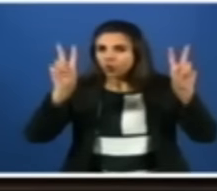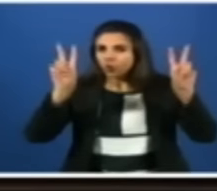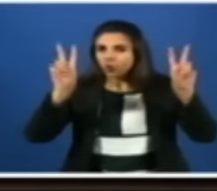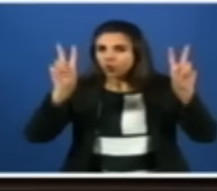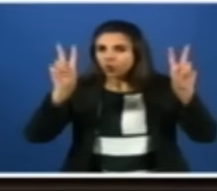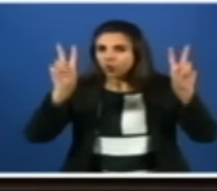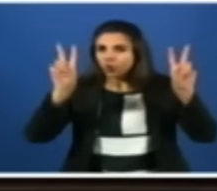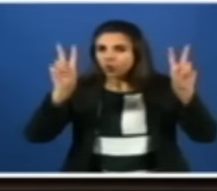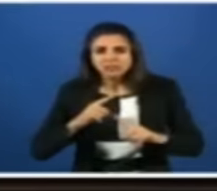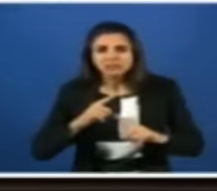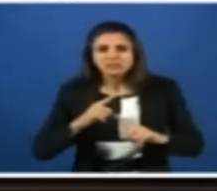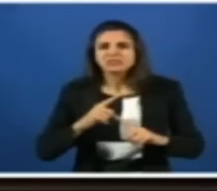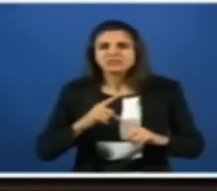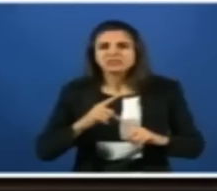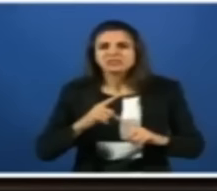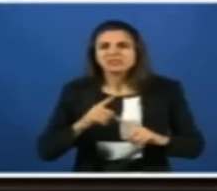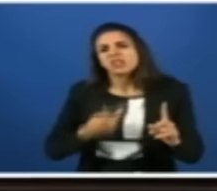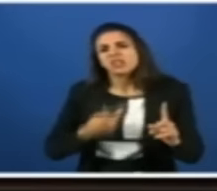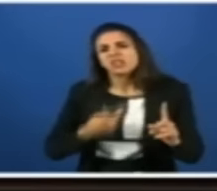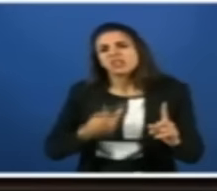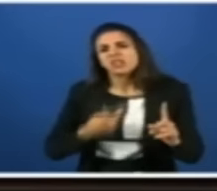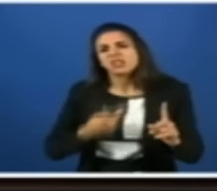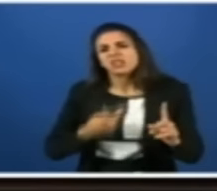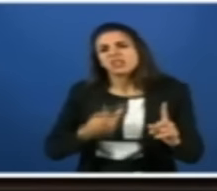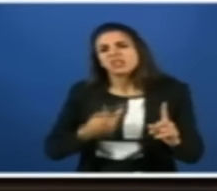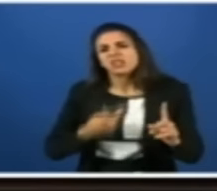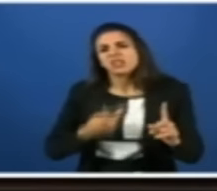siyaset malzemesi olmaktan çıkaracağız.